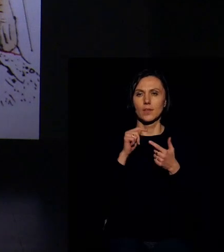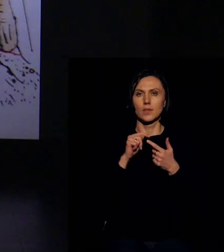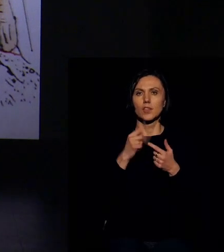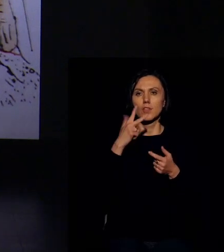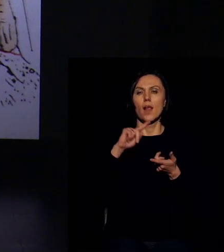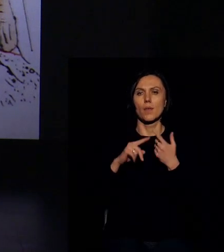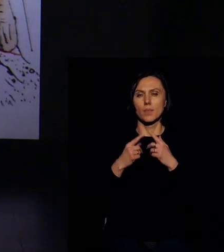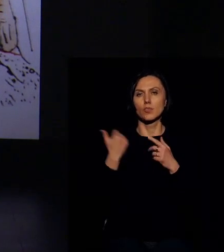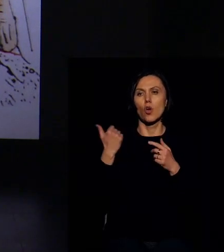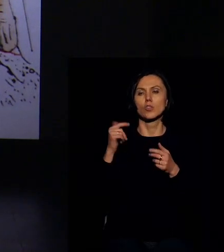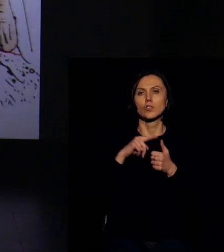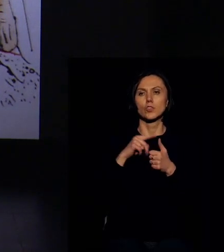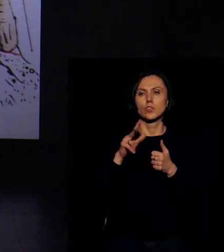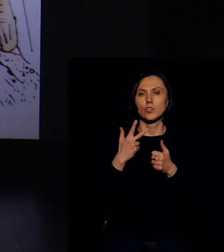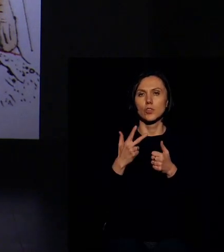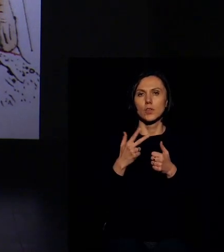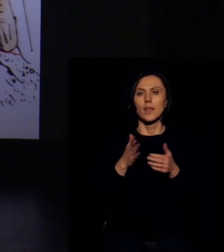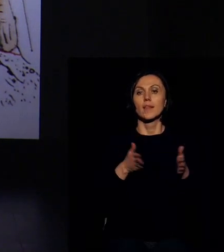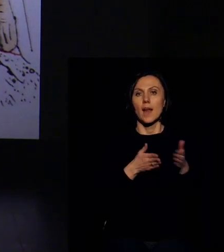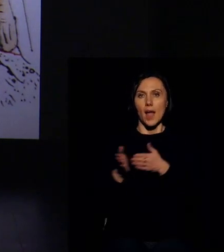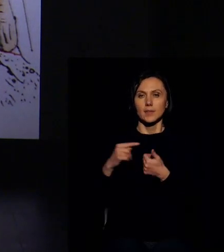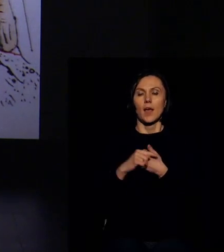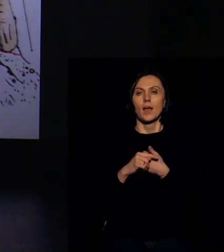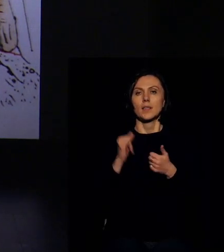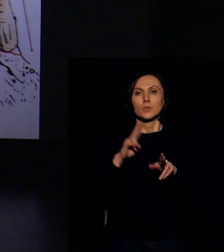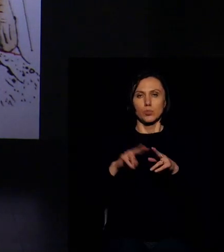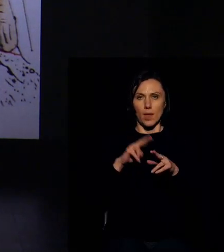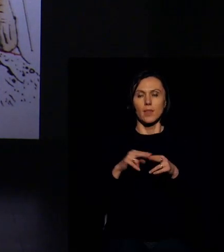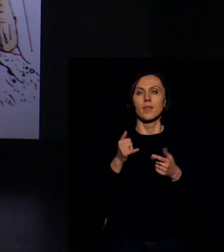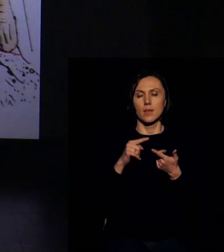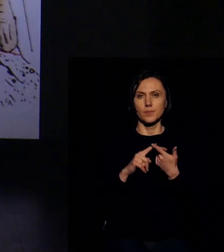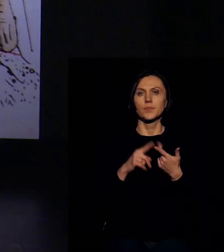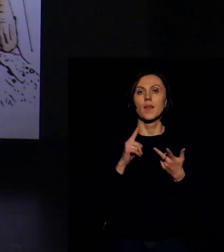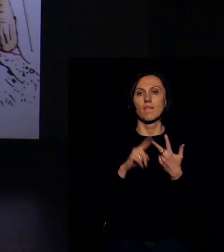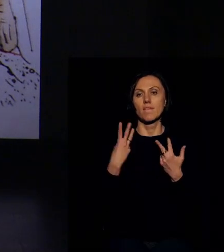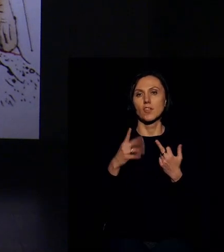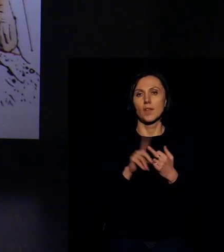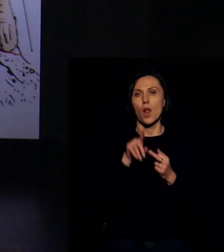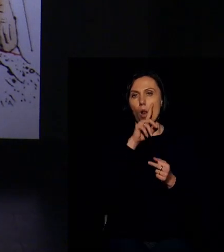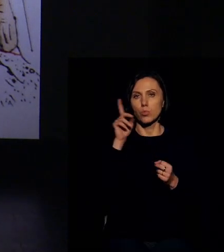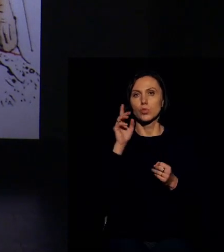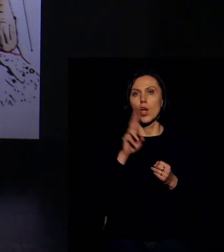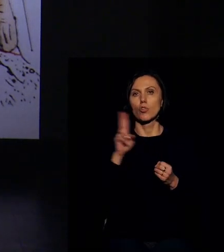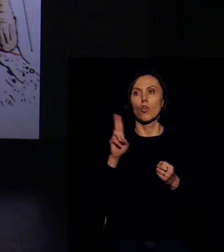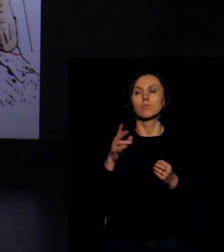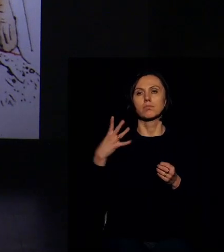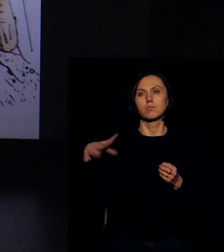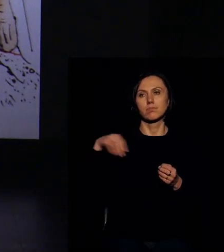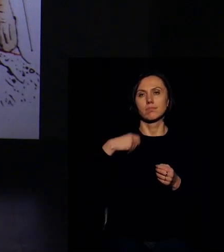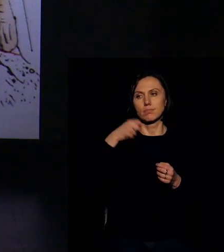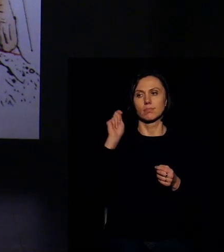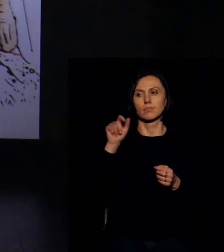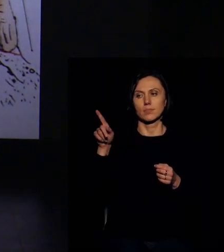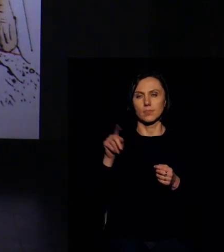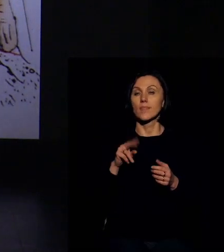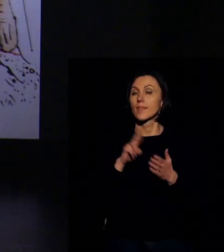poza tymi trzema elementami, czyli trasa i sprzęt, ważne też jest osoby, tak, które się wybierają.